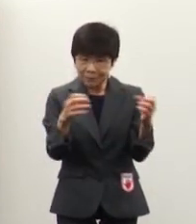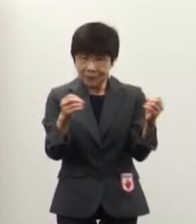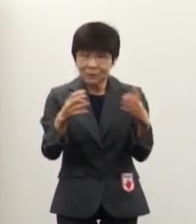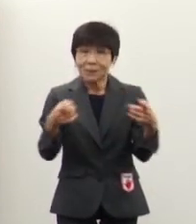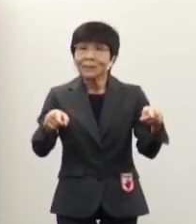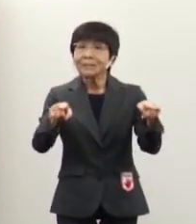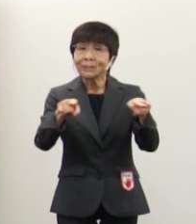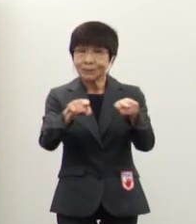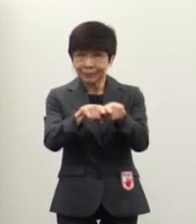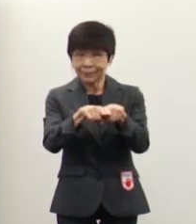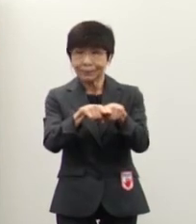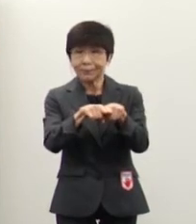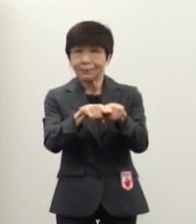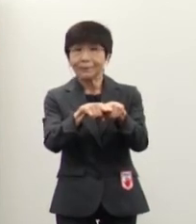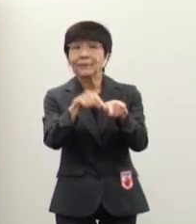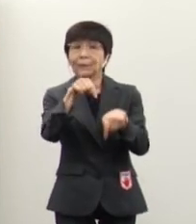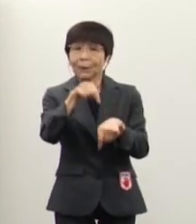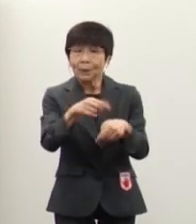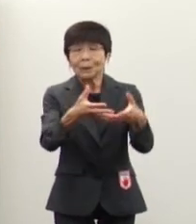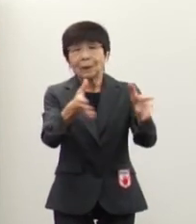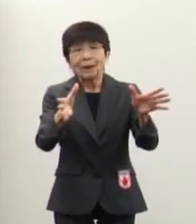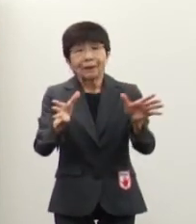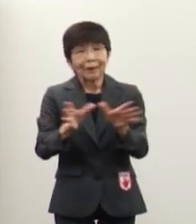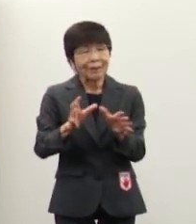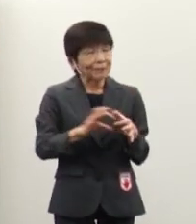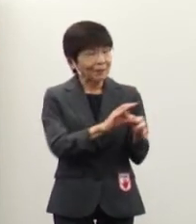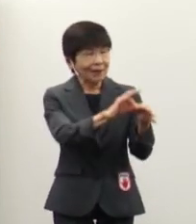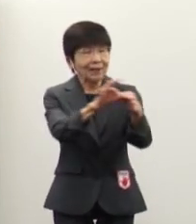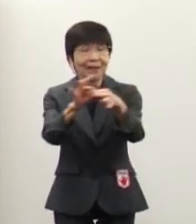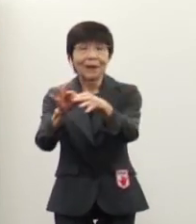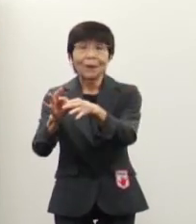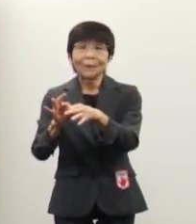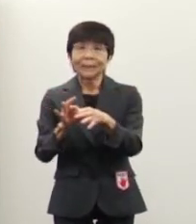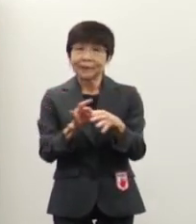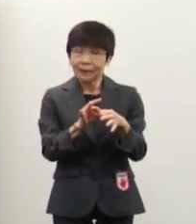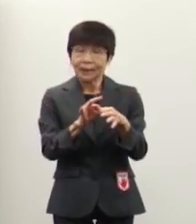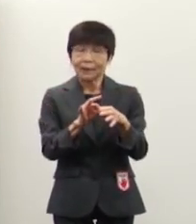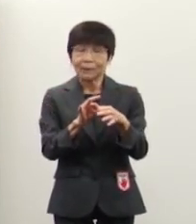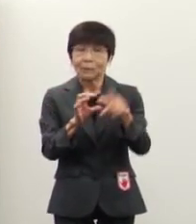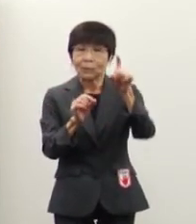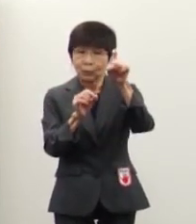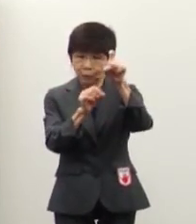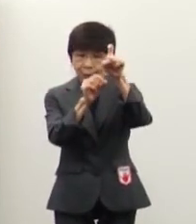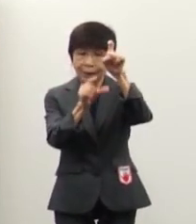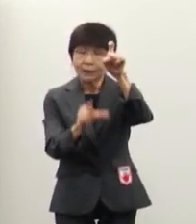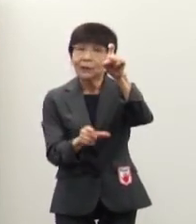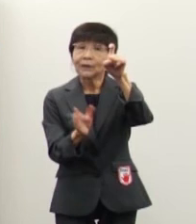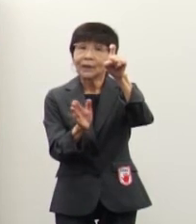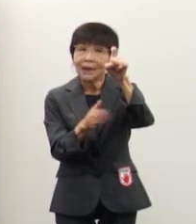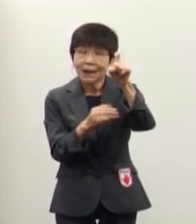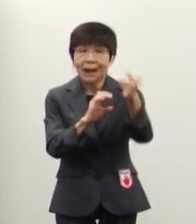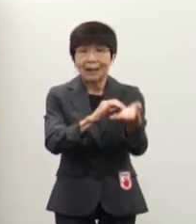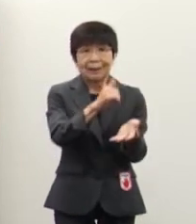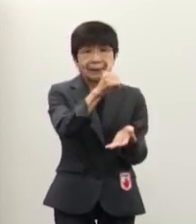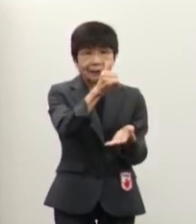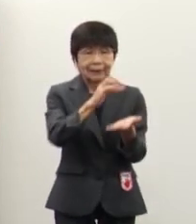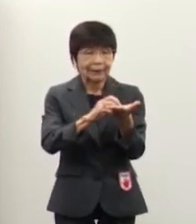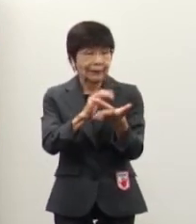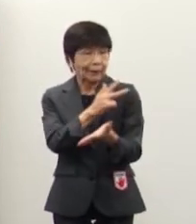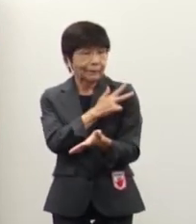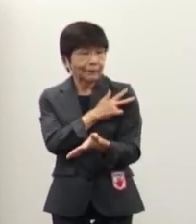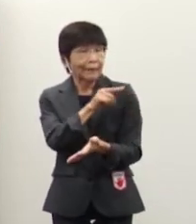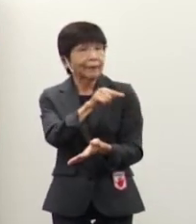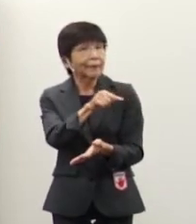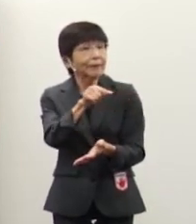薬剤師会などのご協力をいただき、これら団体と連携をいたしまして、来月医師や薬剤師などを対象と